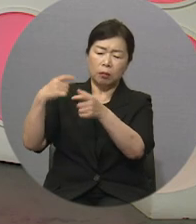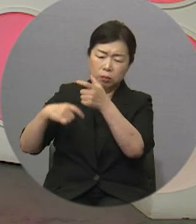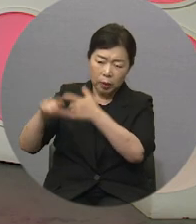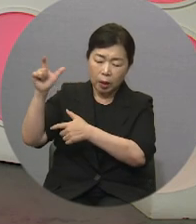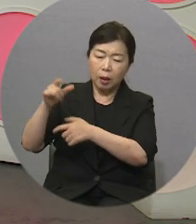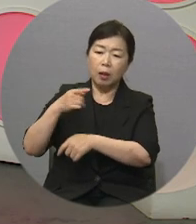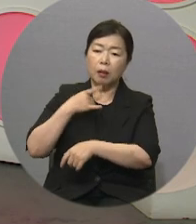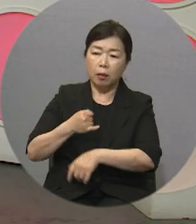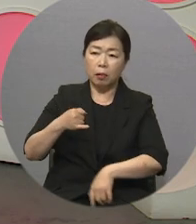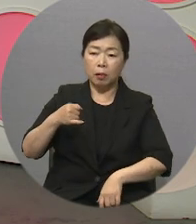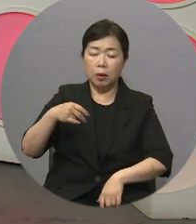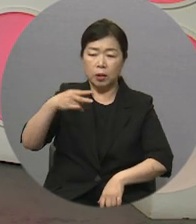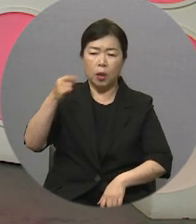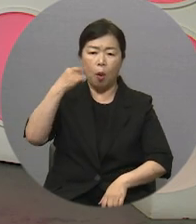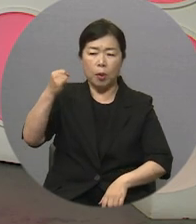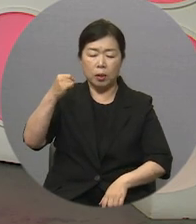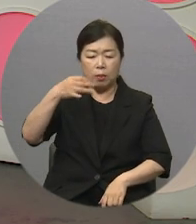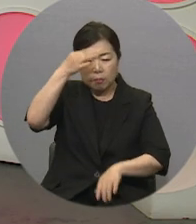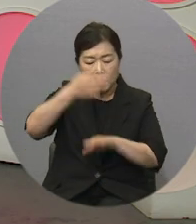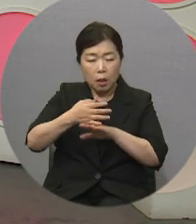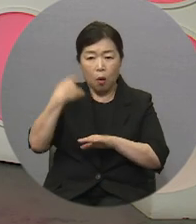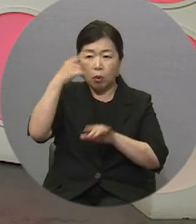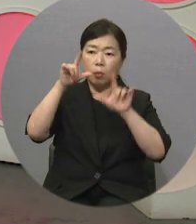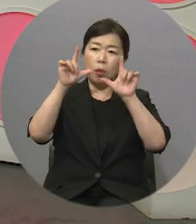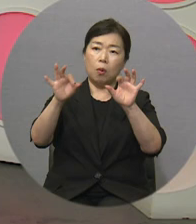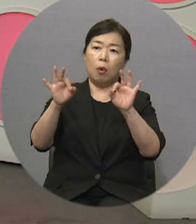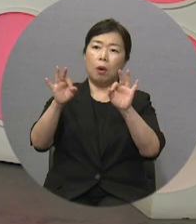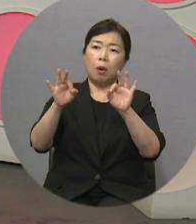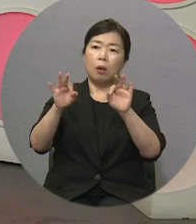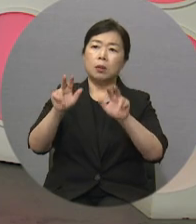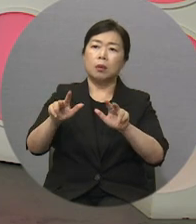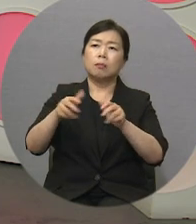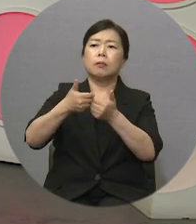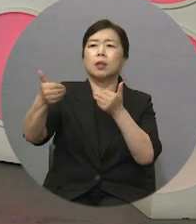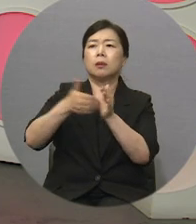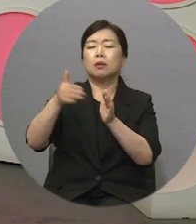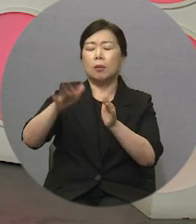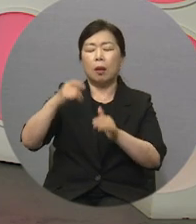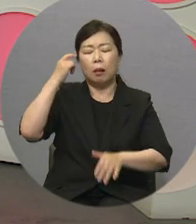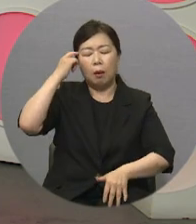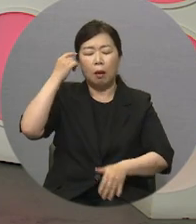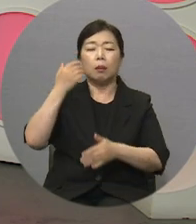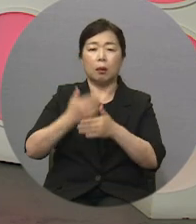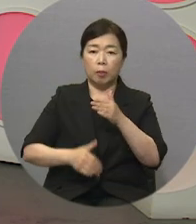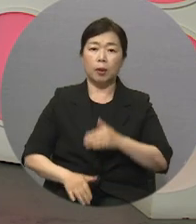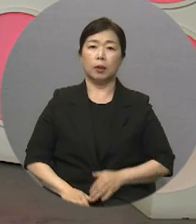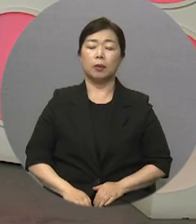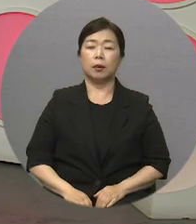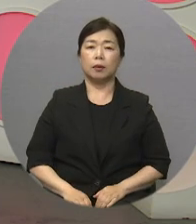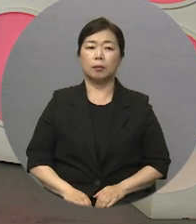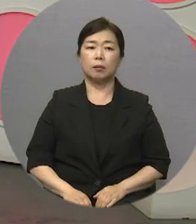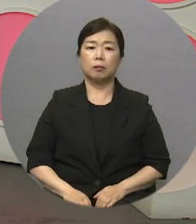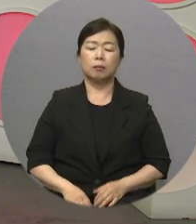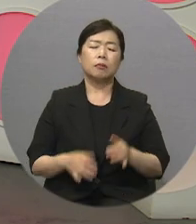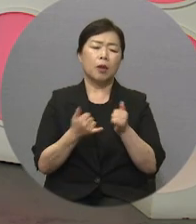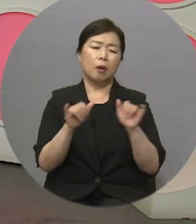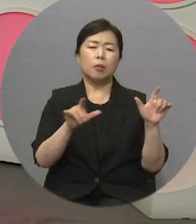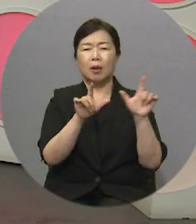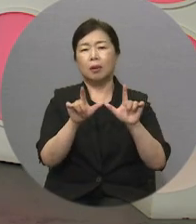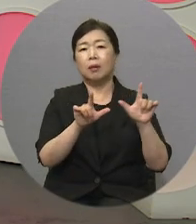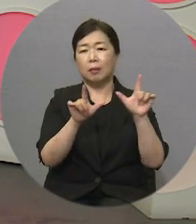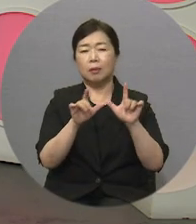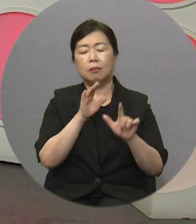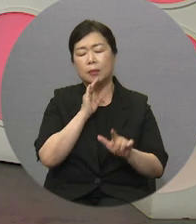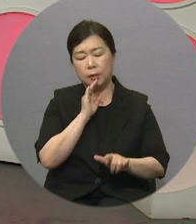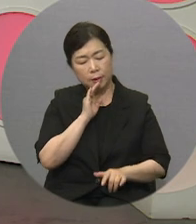얼굴이 지금도 눈앞에 선합니다. 아휴, 네. 그러네요. 사람 사는 게 참,